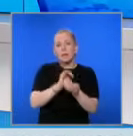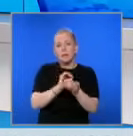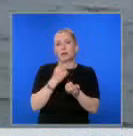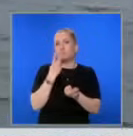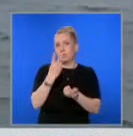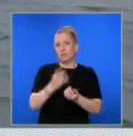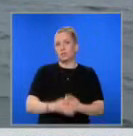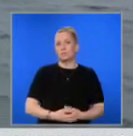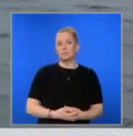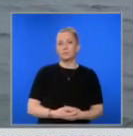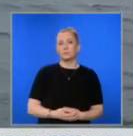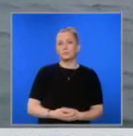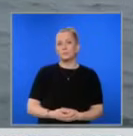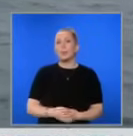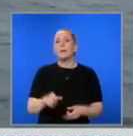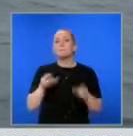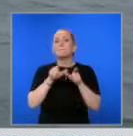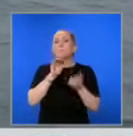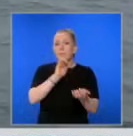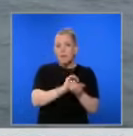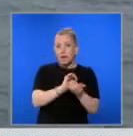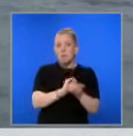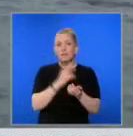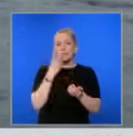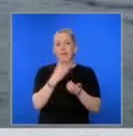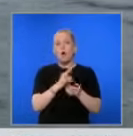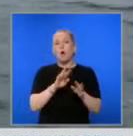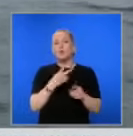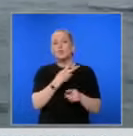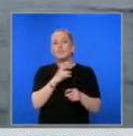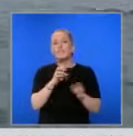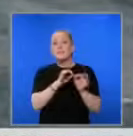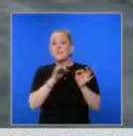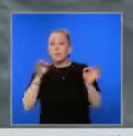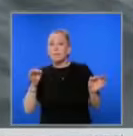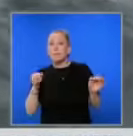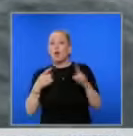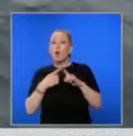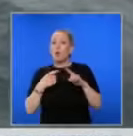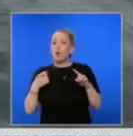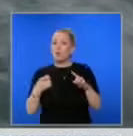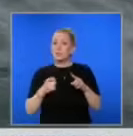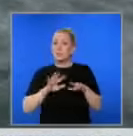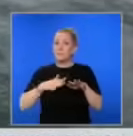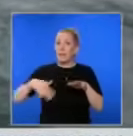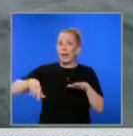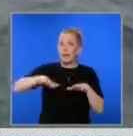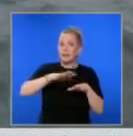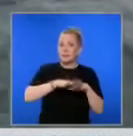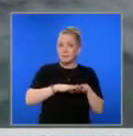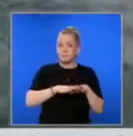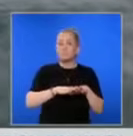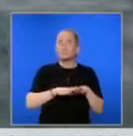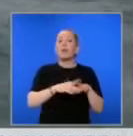Вижте. Мината е забелязана на около 200 метра от брега. Още в неделя военноморските сили получават информация от румънските